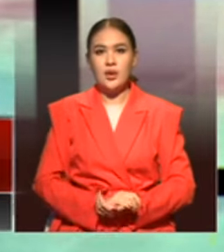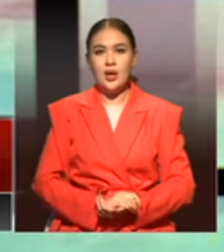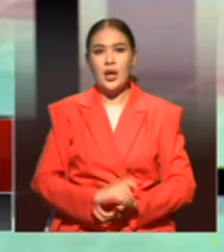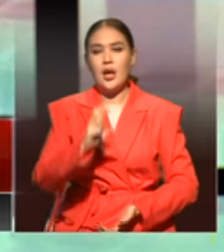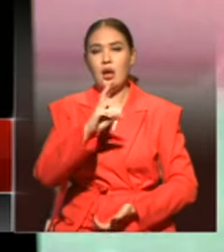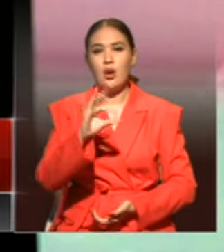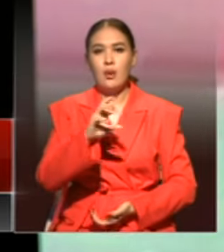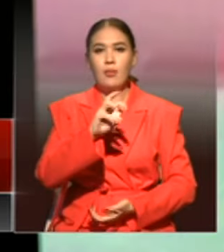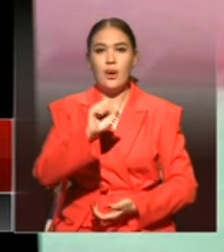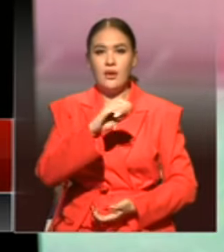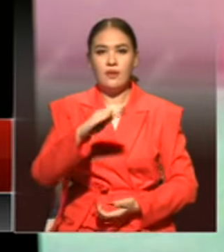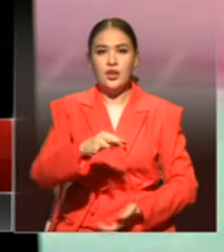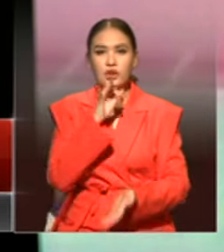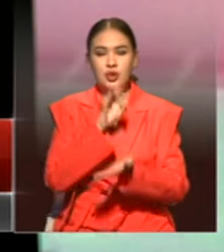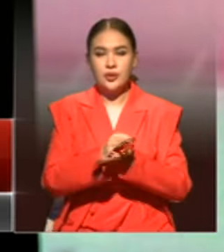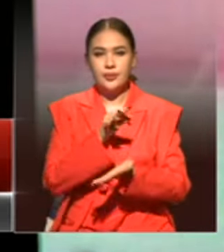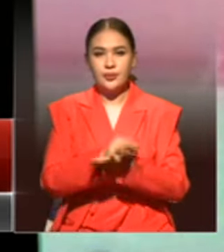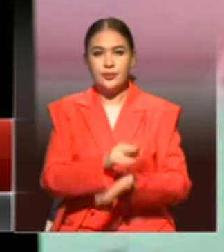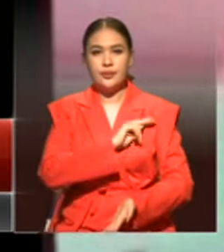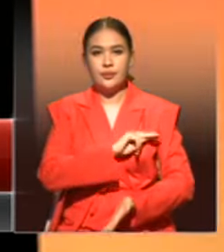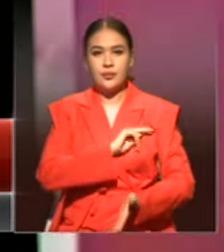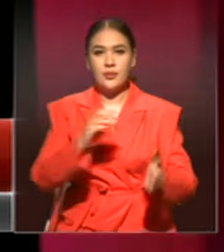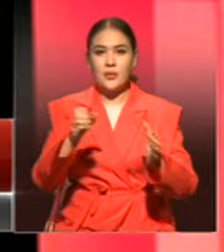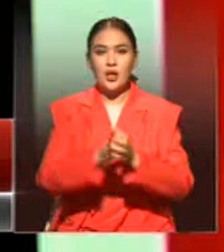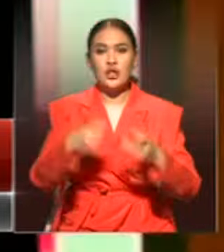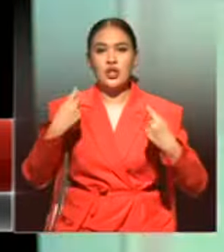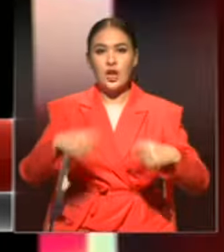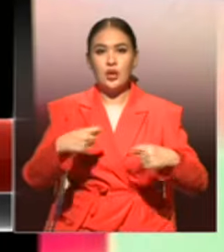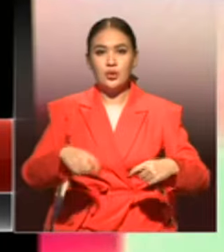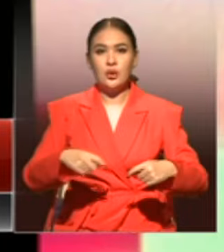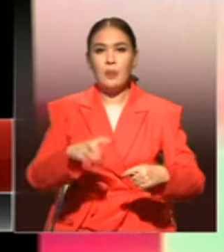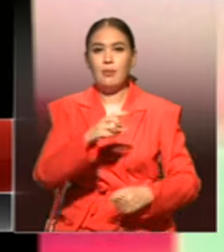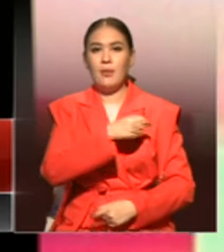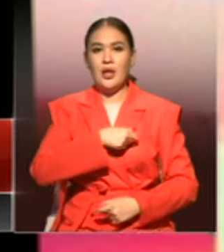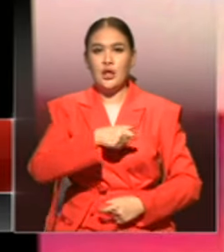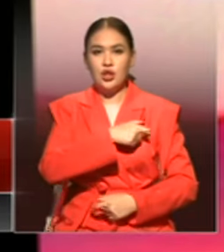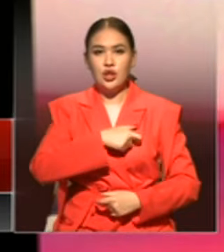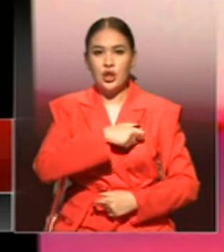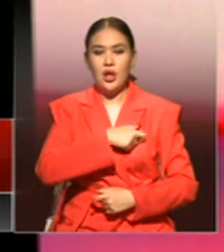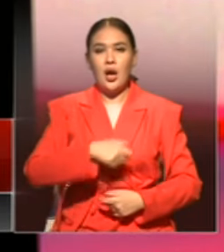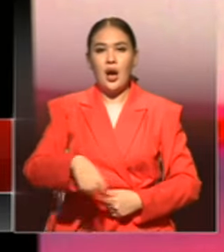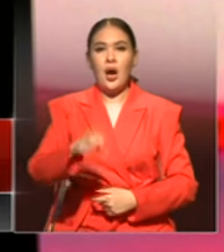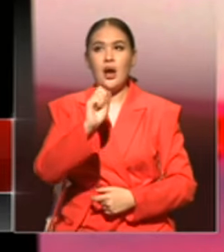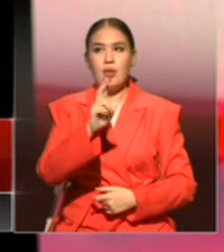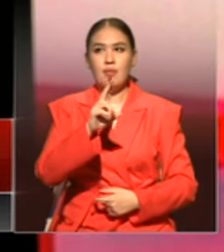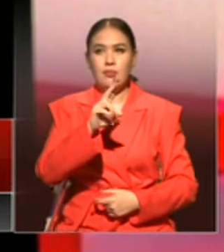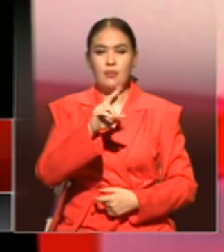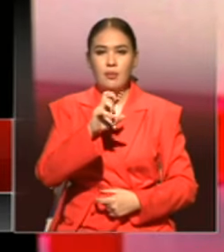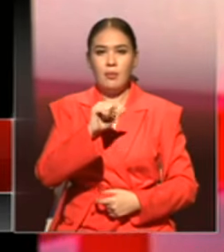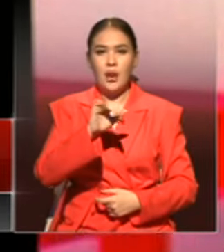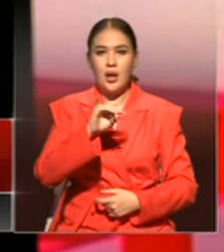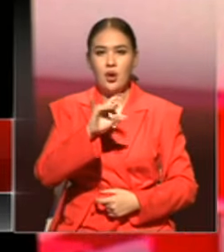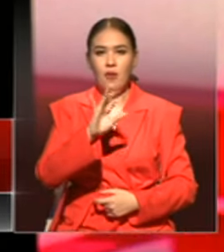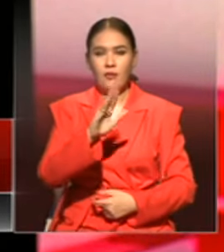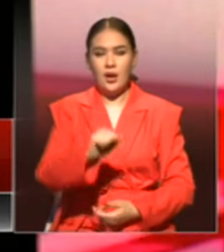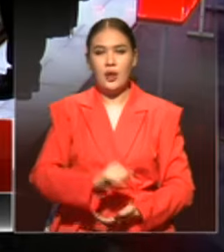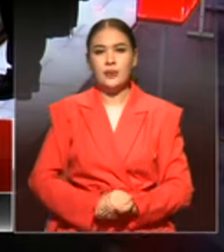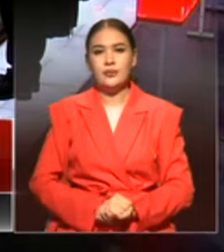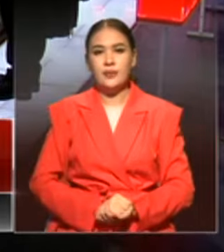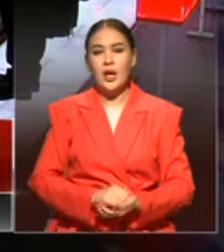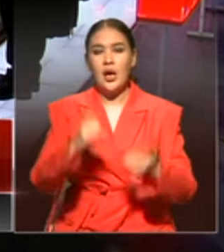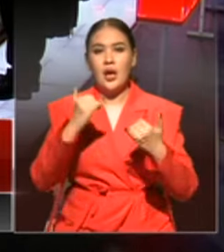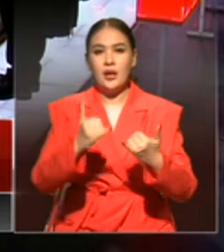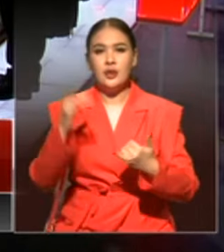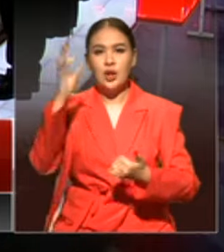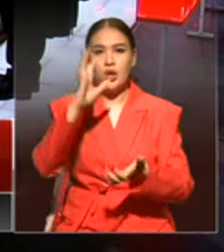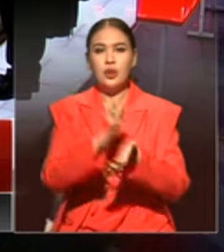Экомаф жауапкершілігі шектеулі серіктестігі сату бөлімінің менеджері Индира Әбдіғаппарова. Алдымен мына қоқыстың